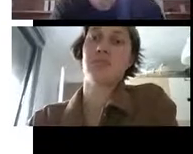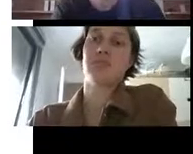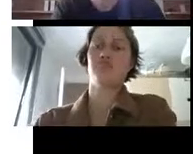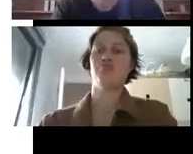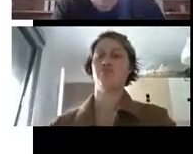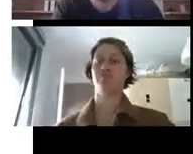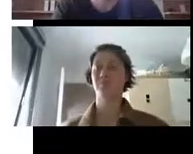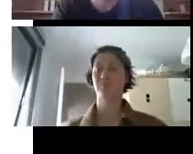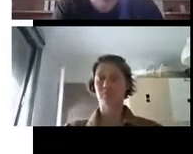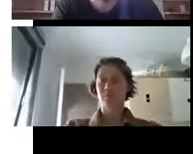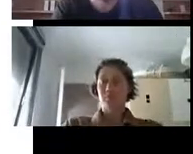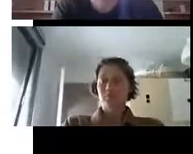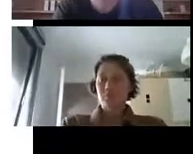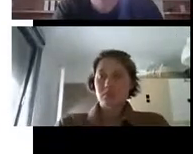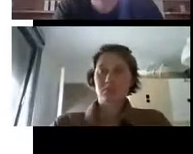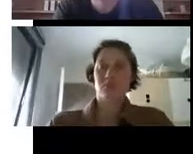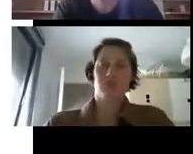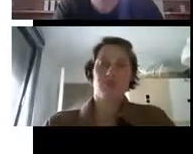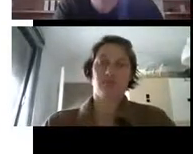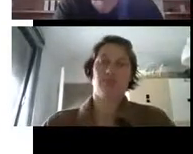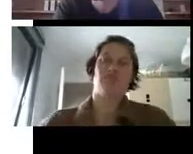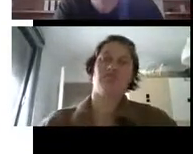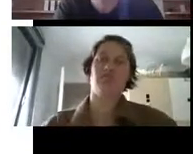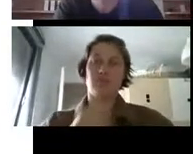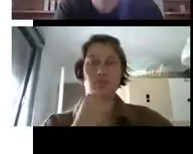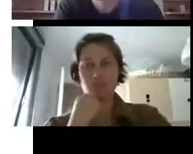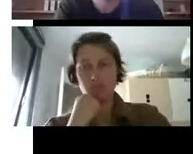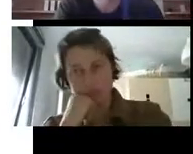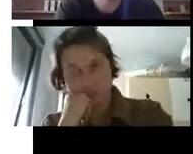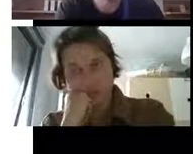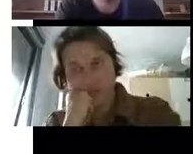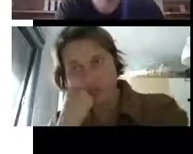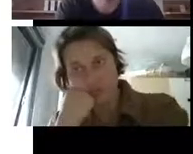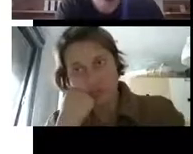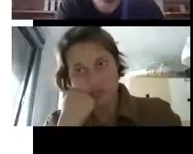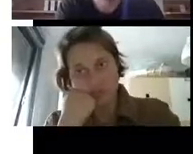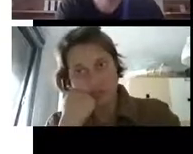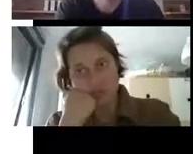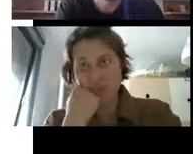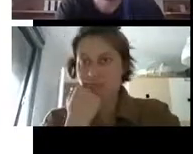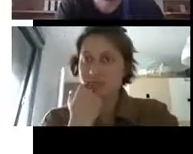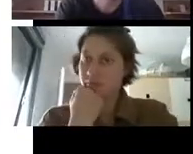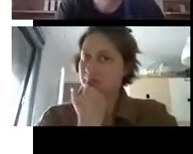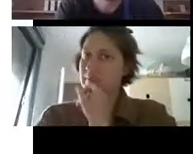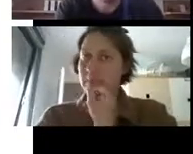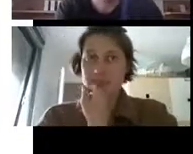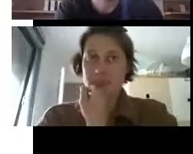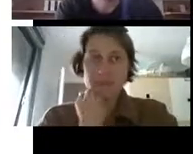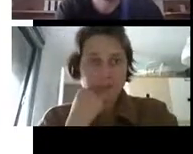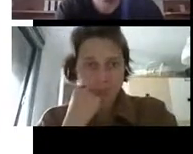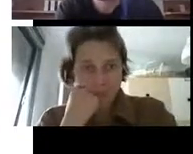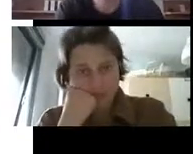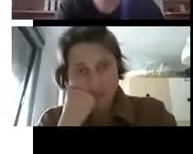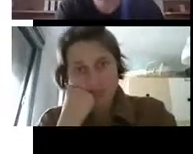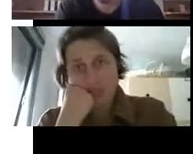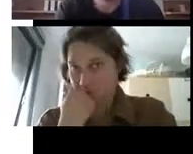en voor en na elk toiletbezoek. Eigenlijk een beetje wat je normaal gezien zou moeten doen. Afgelopen zomer hebben we dat veel gezien, dat die handenwasmomenten dat eigenlijk ook